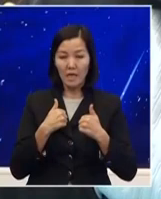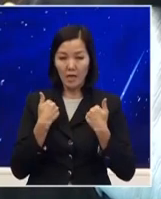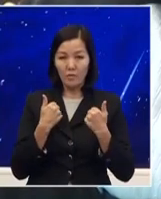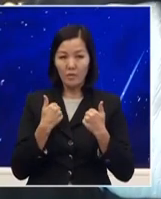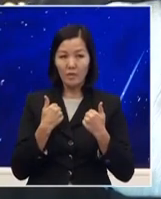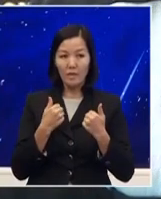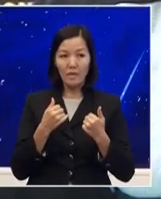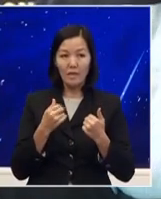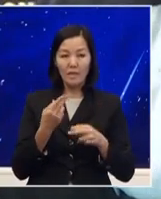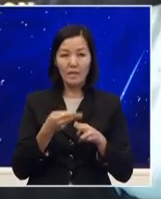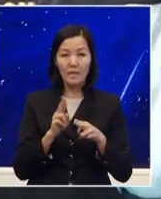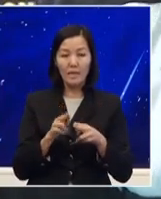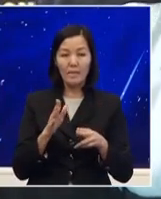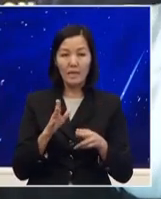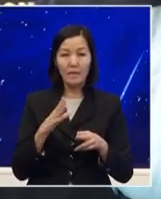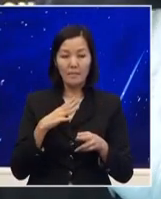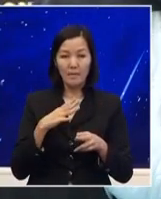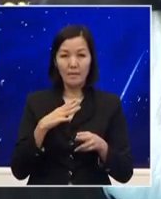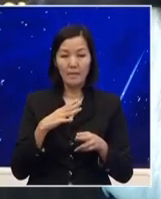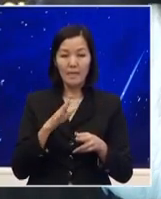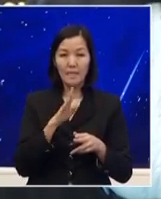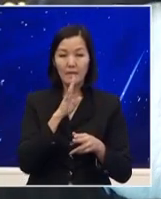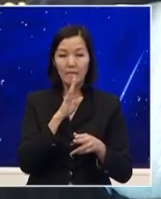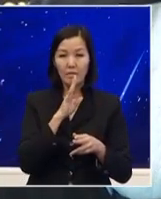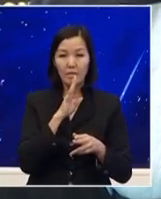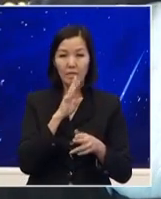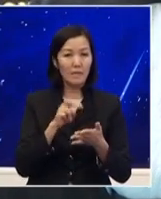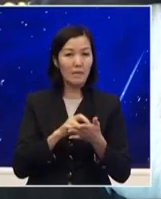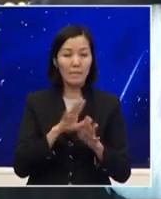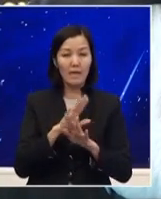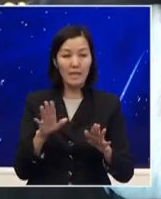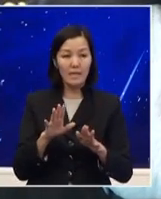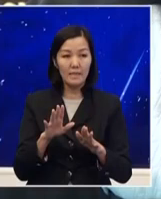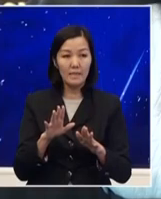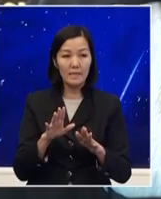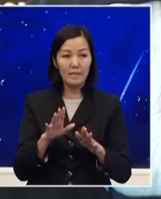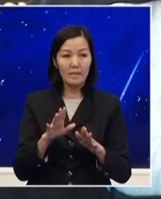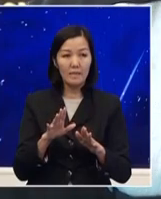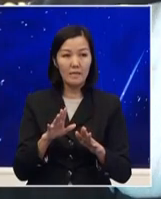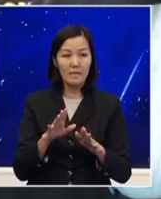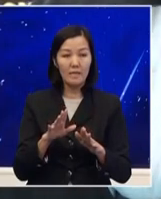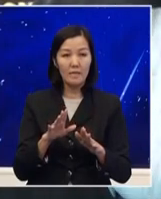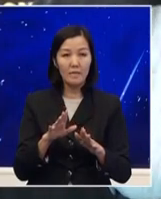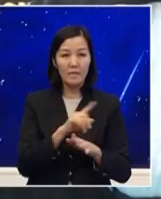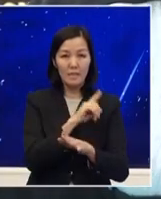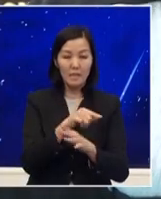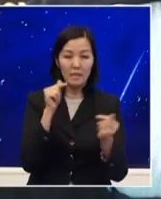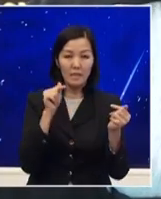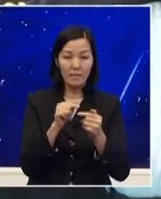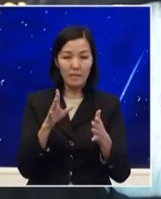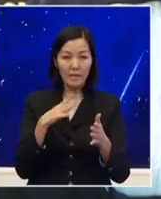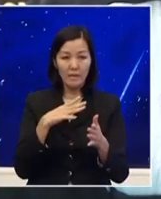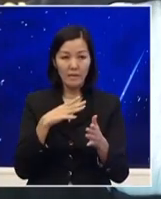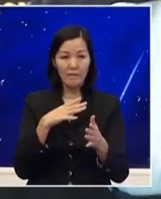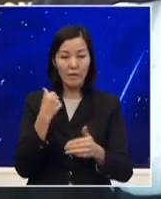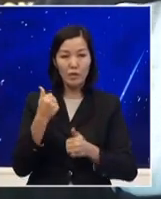было самое главное, чтобы девчонки у нас не боялись. То есть там серьезный соперник, конечно, там